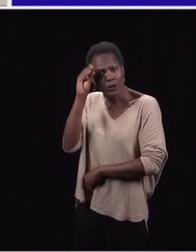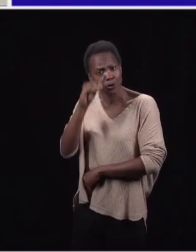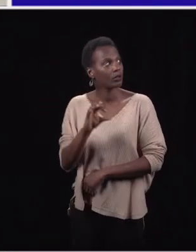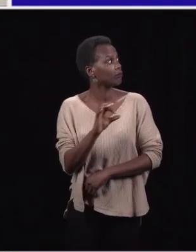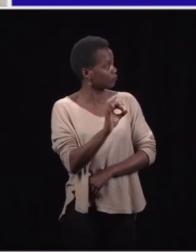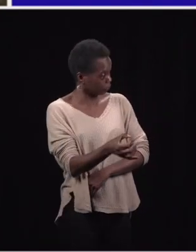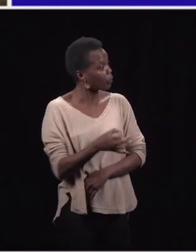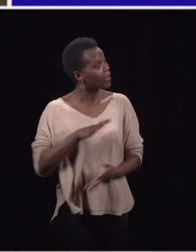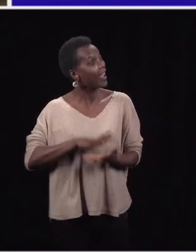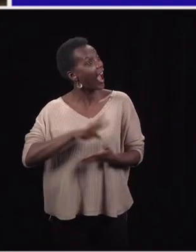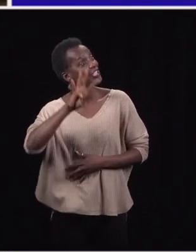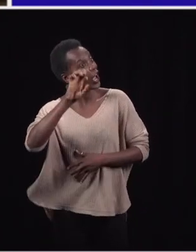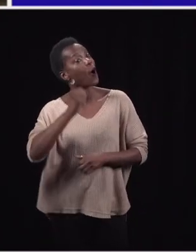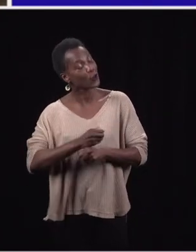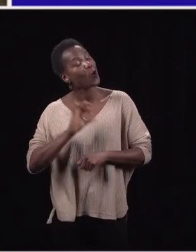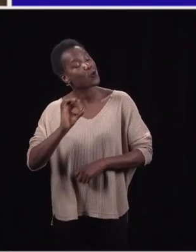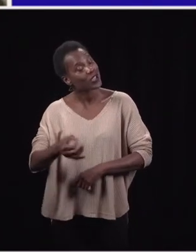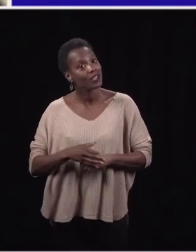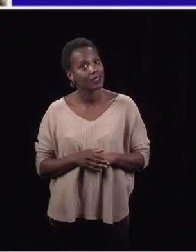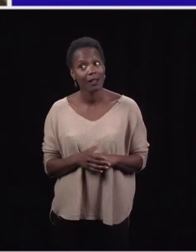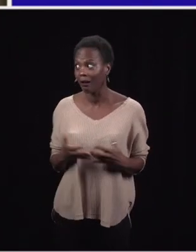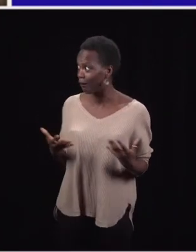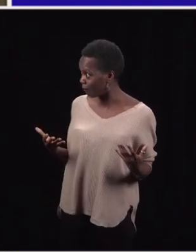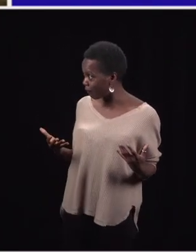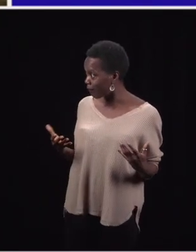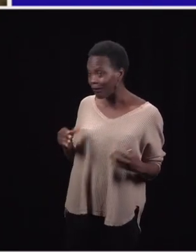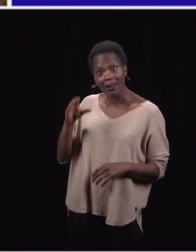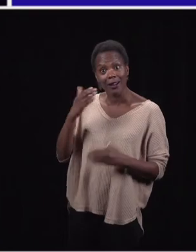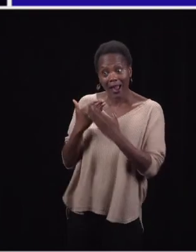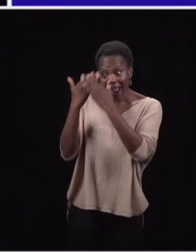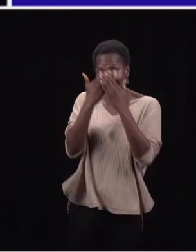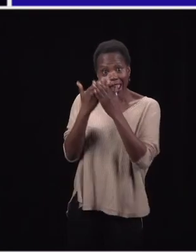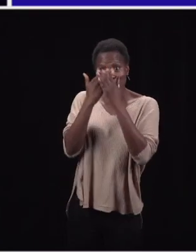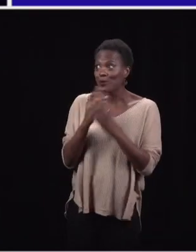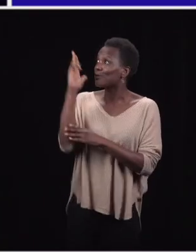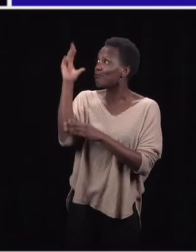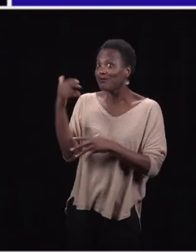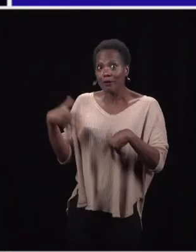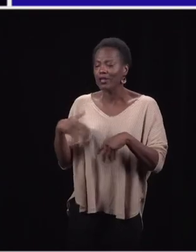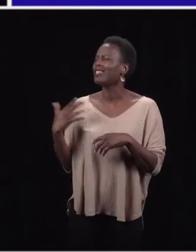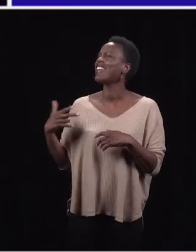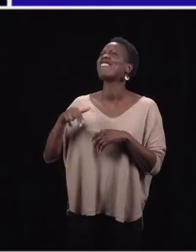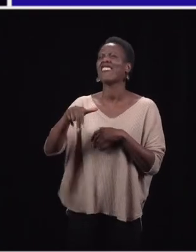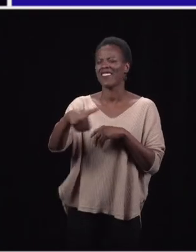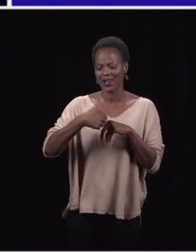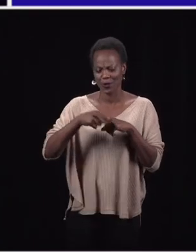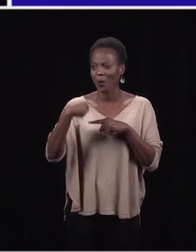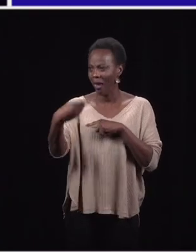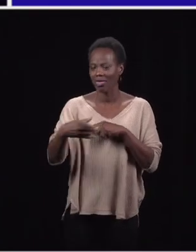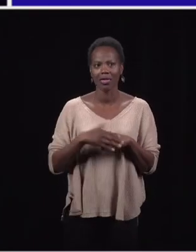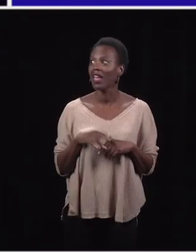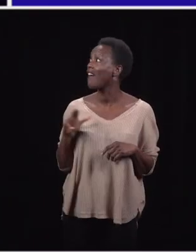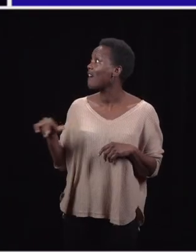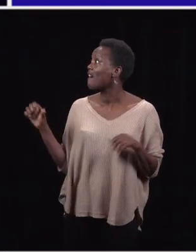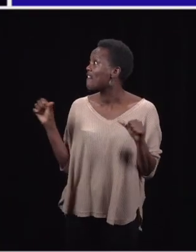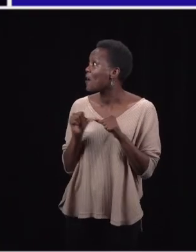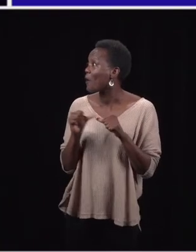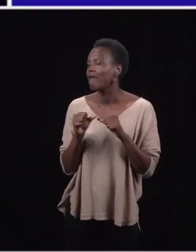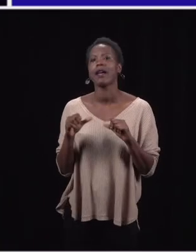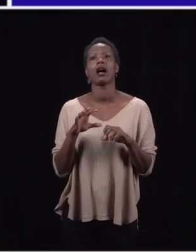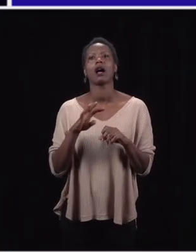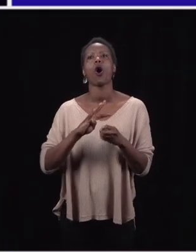ans ça y est elles ont commencé les études dans une semaine dans une semaine pour faire quoi exactement web designer